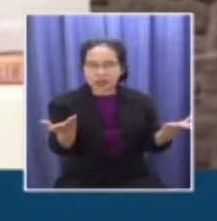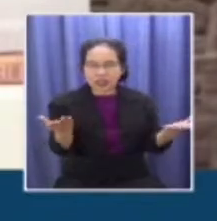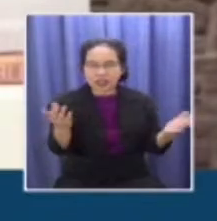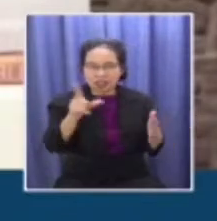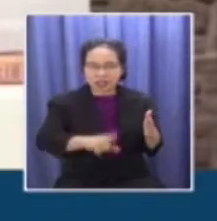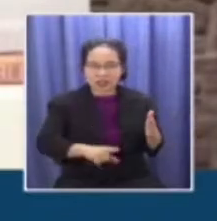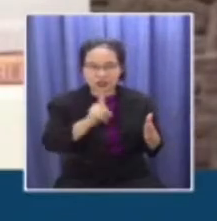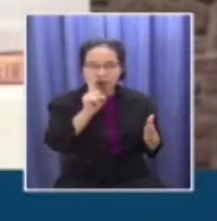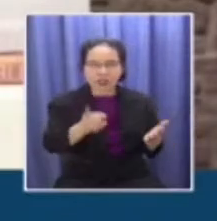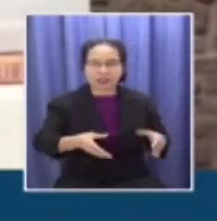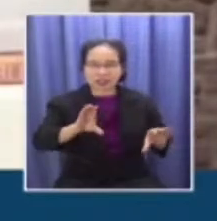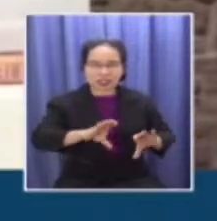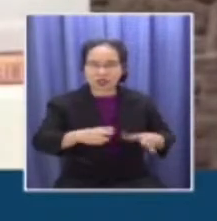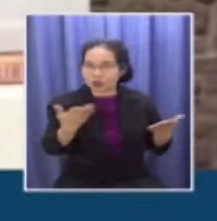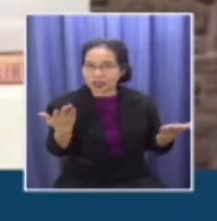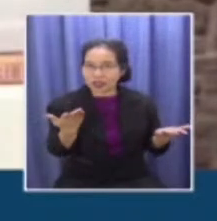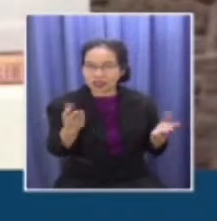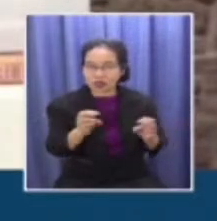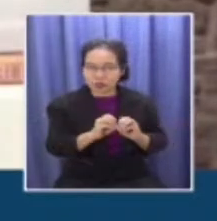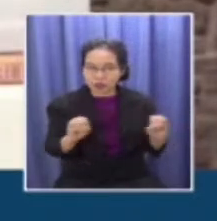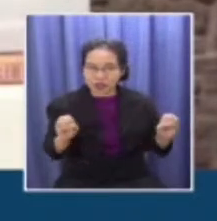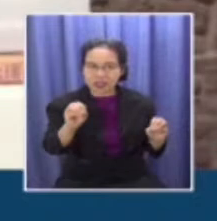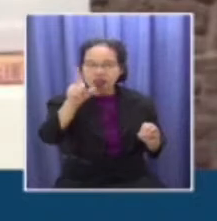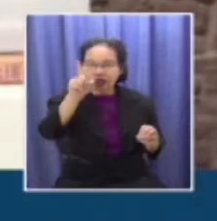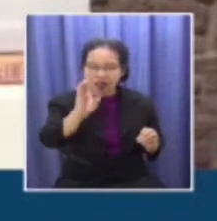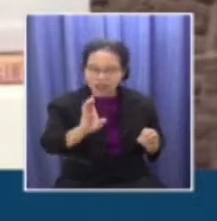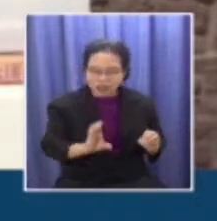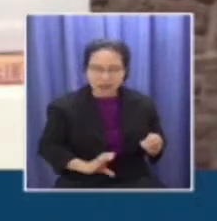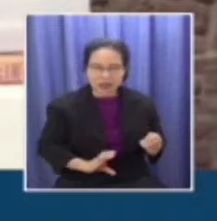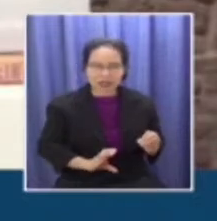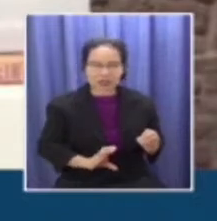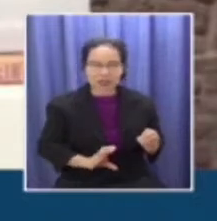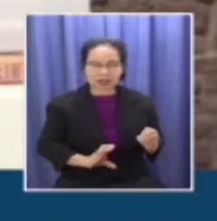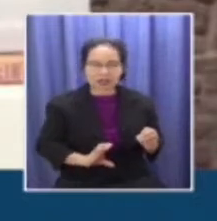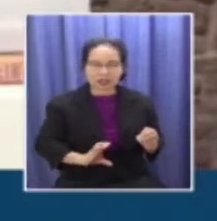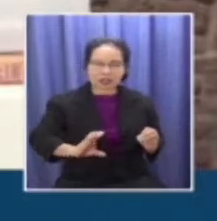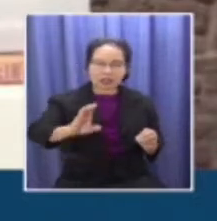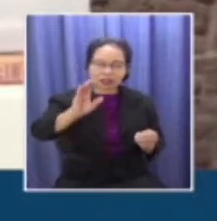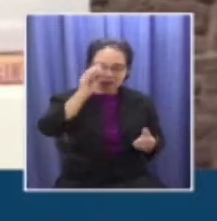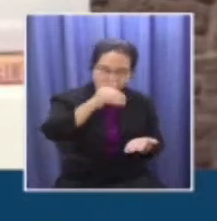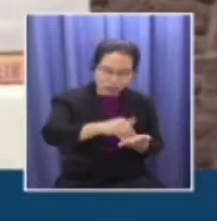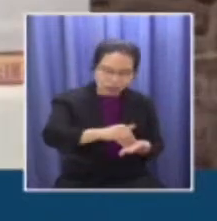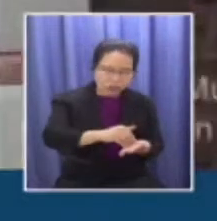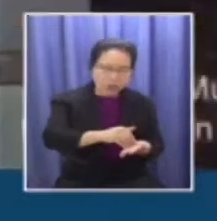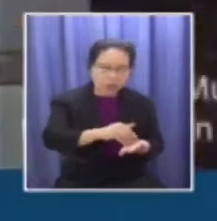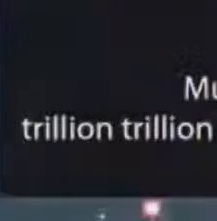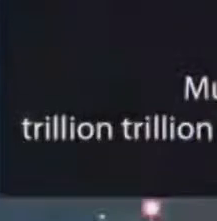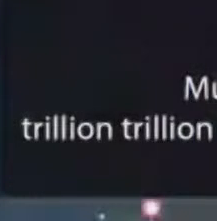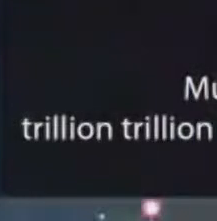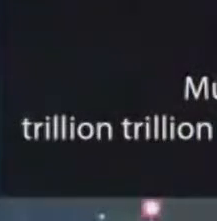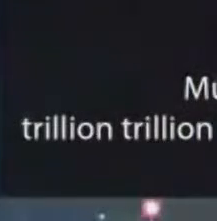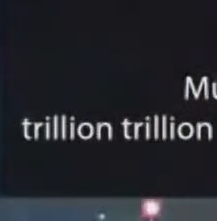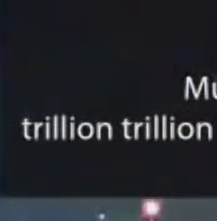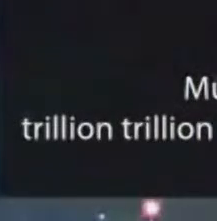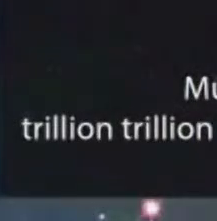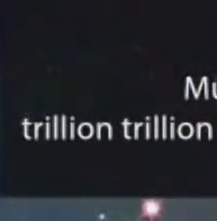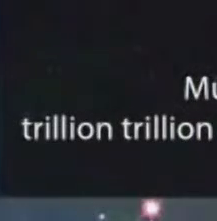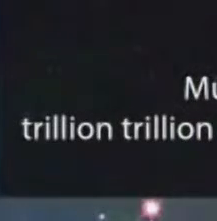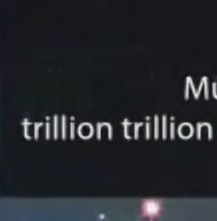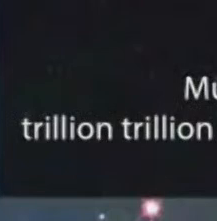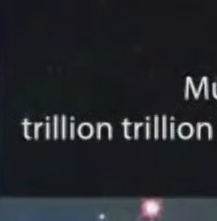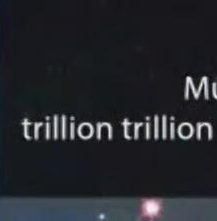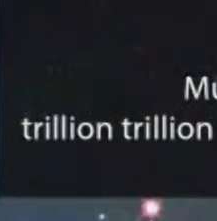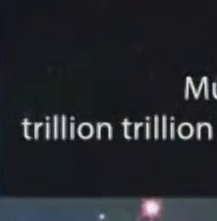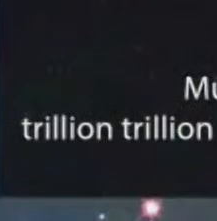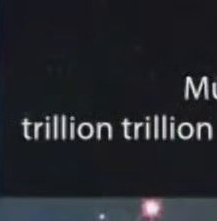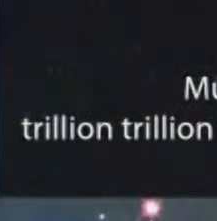Na nipa efiri nipa baako mu. Tiwawu de me patch and anu ne baremali. Pepe pese de twera